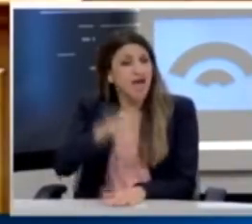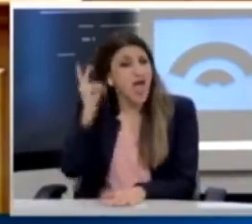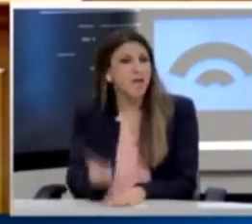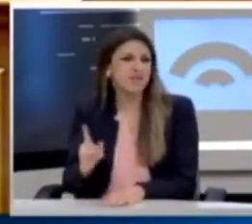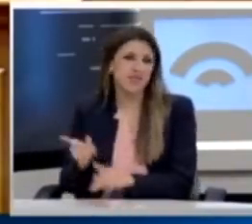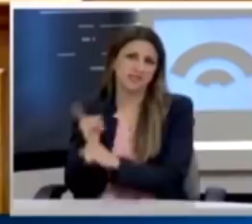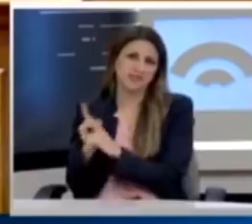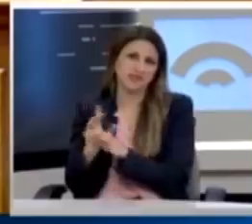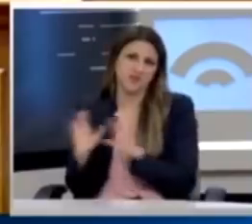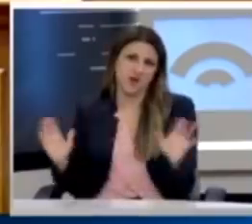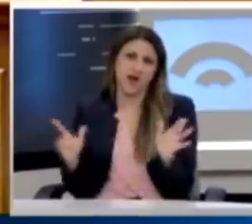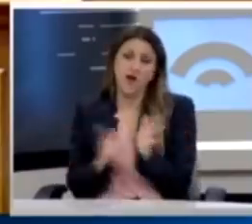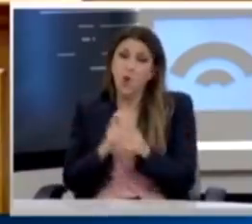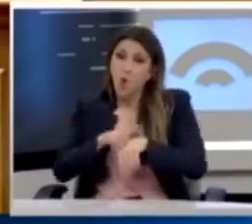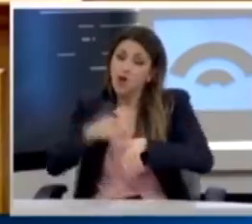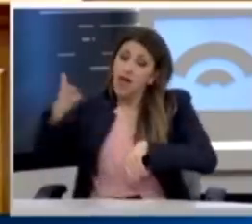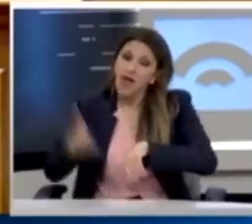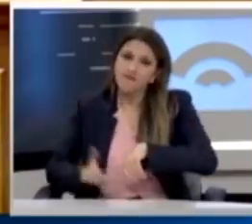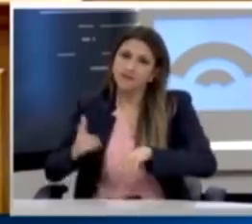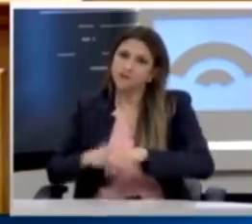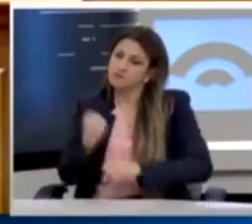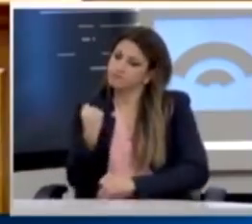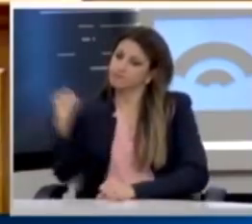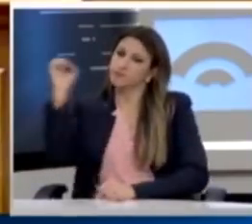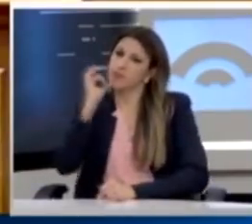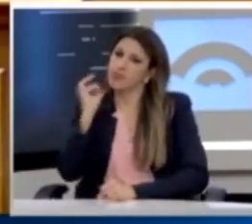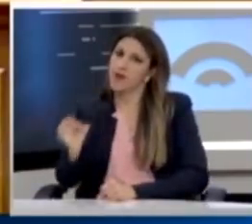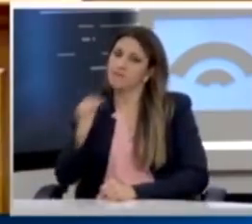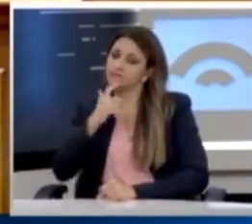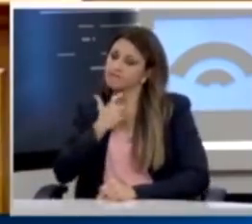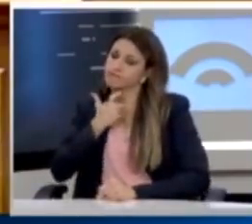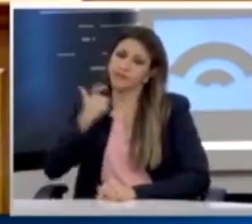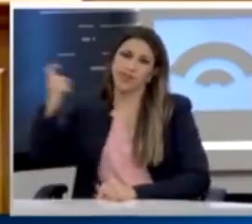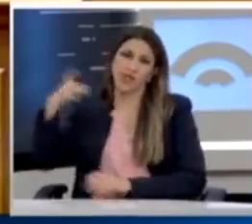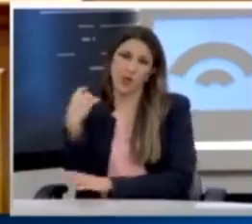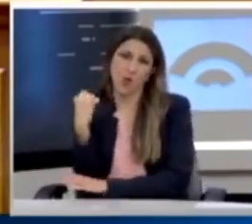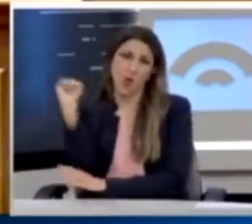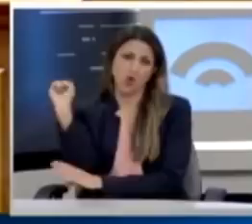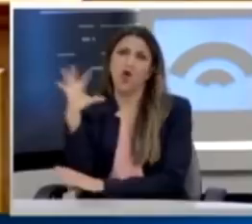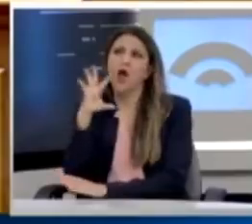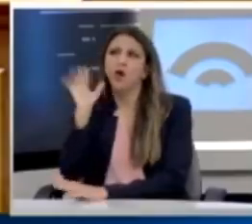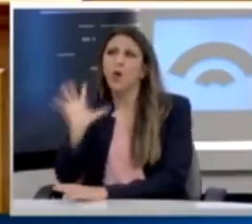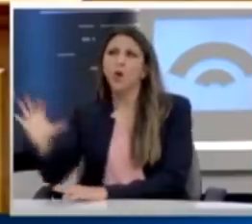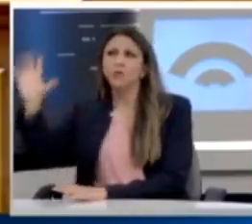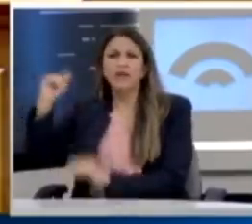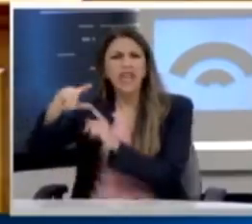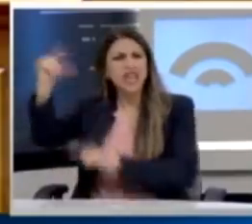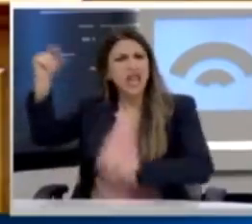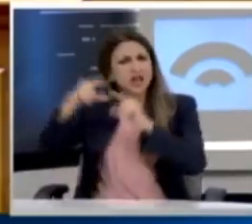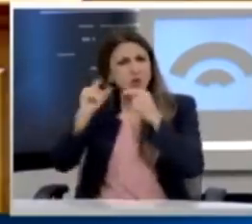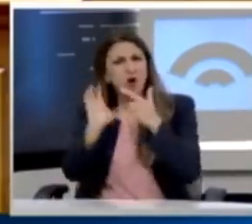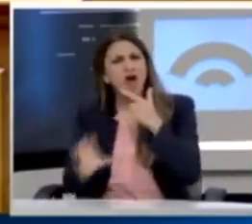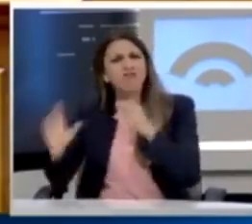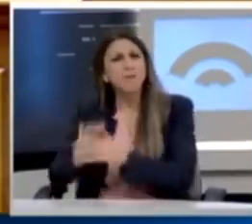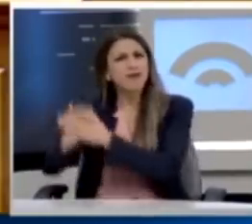είναι η ώρα να δυναμώσει την αντίθεσή του σε διάφορους ιμπεριαλιστικούς σχεδιασμούς, στο ΝΑΤΟ, την